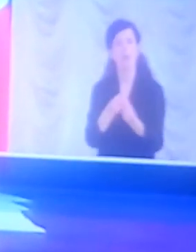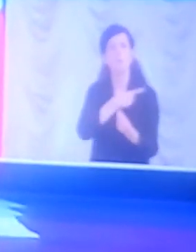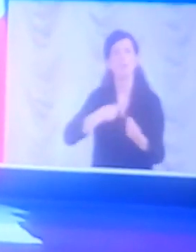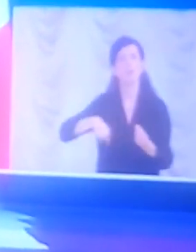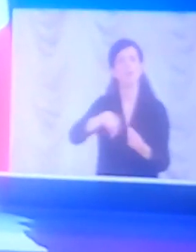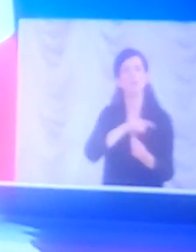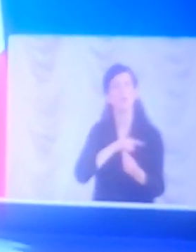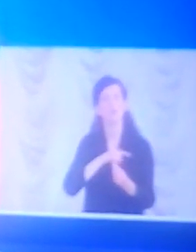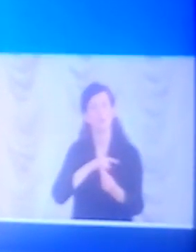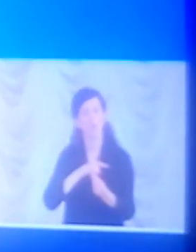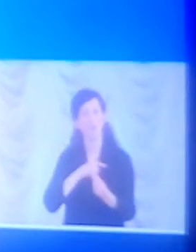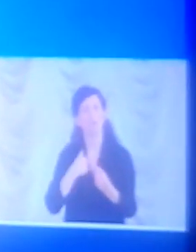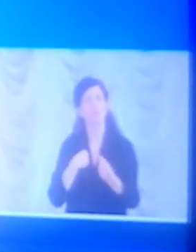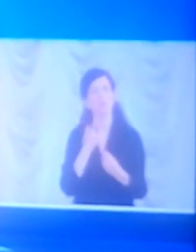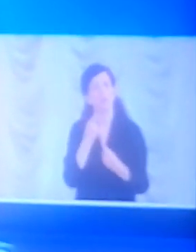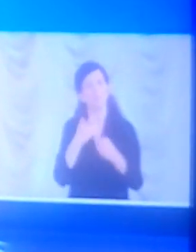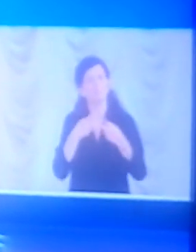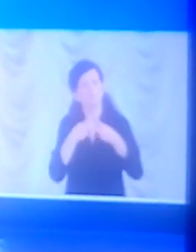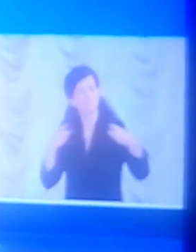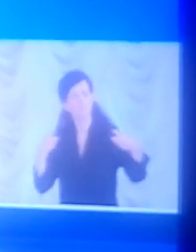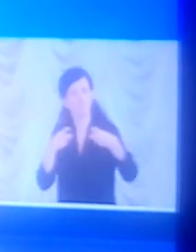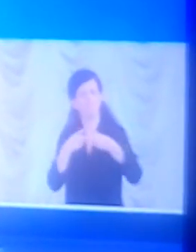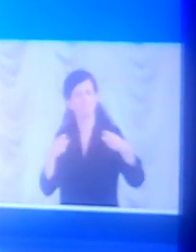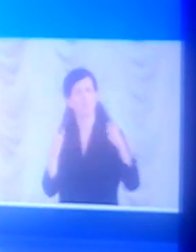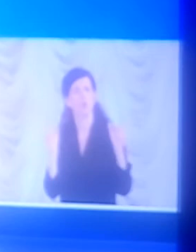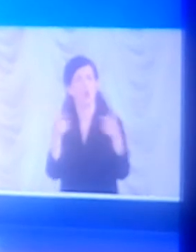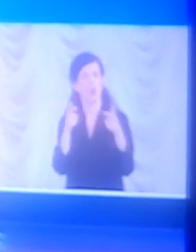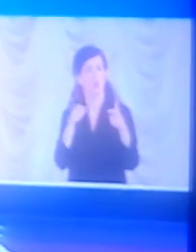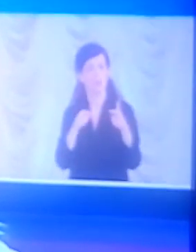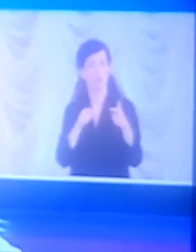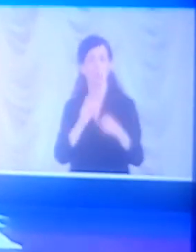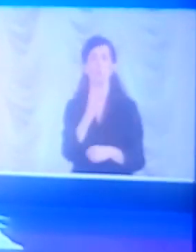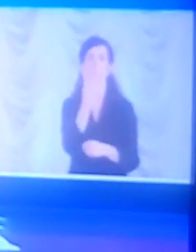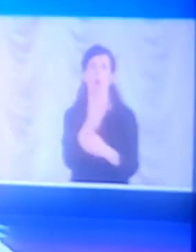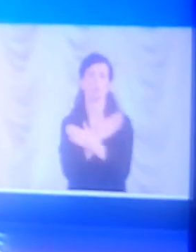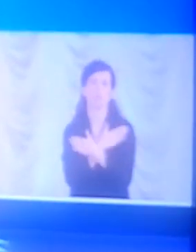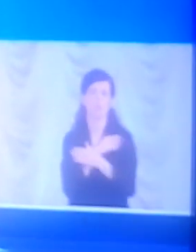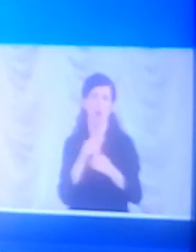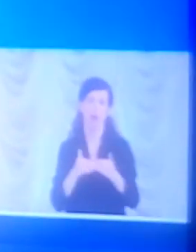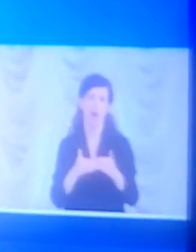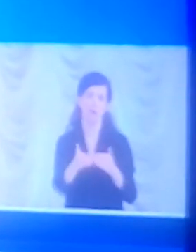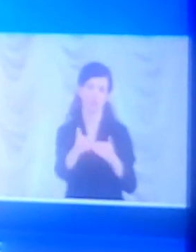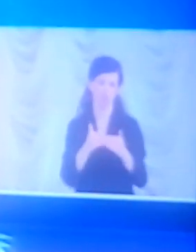ad allentare un lockdown per il 4 maggio.